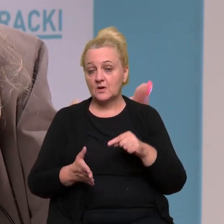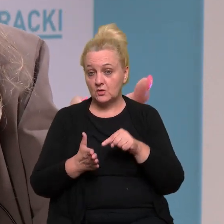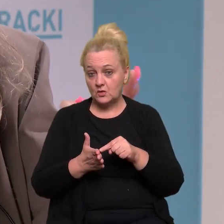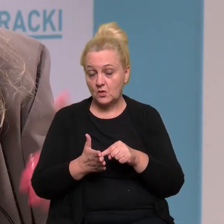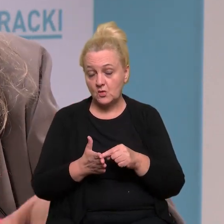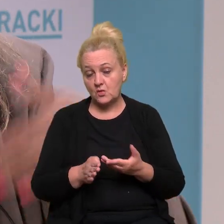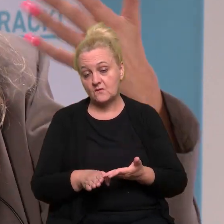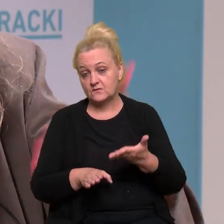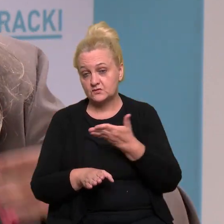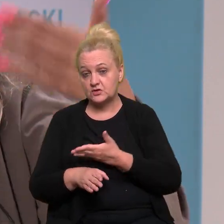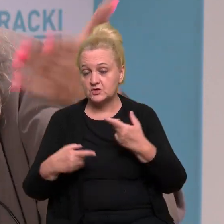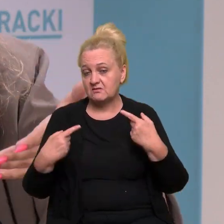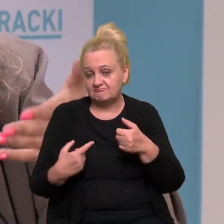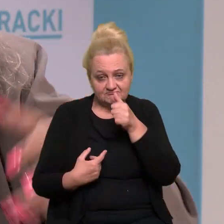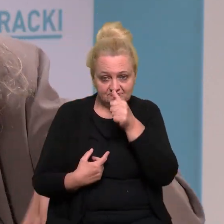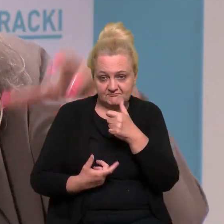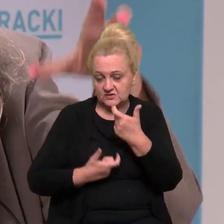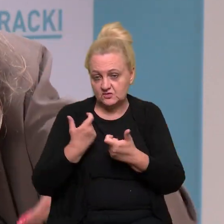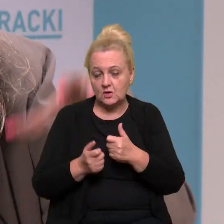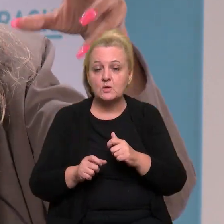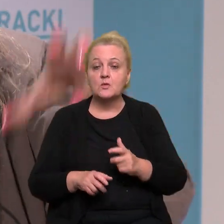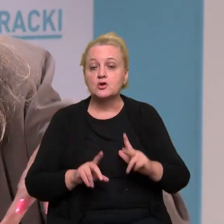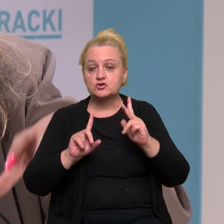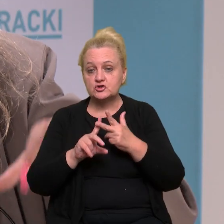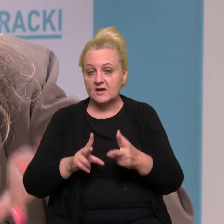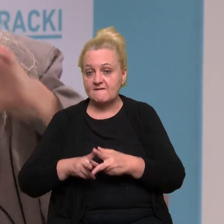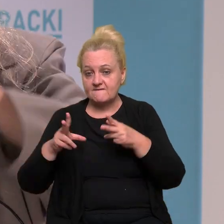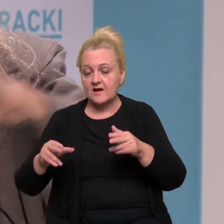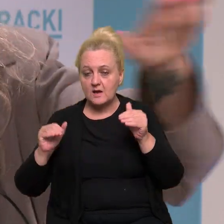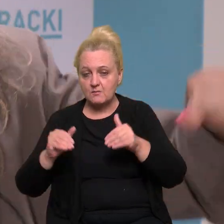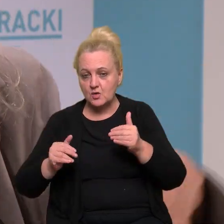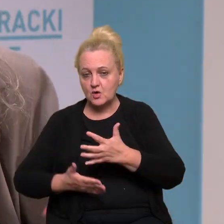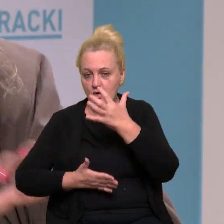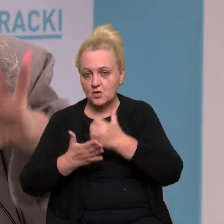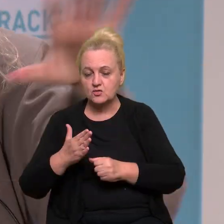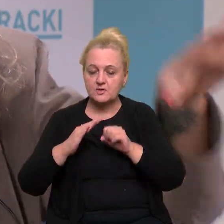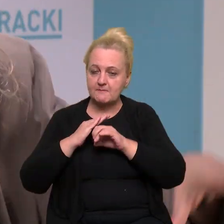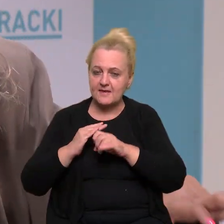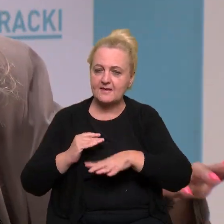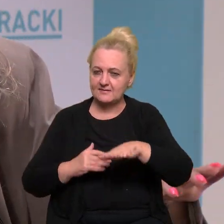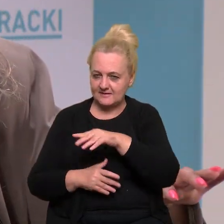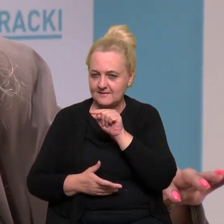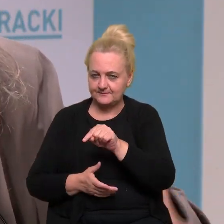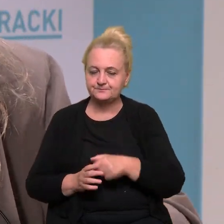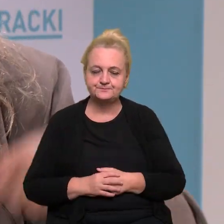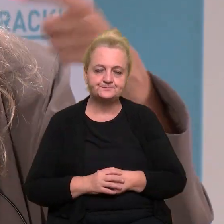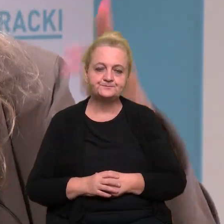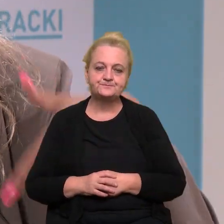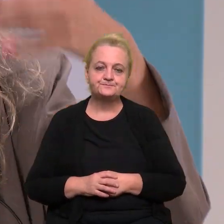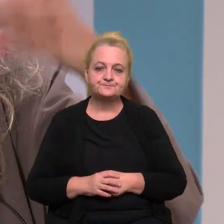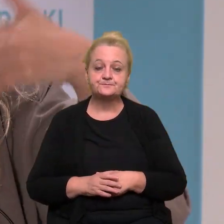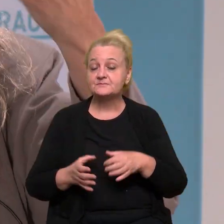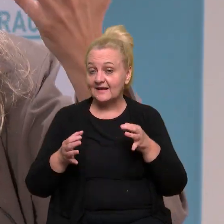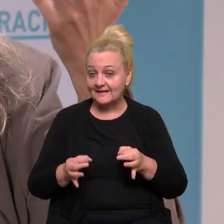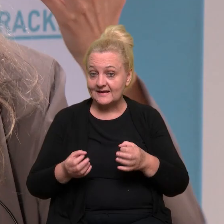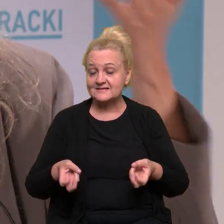wcześniej nie było możliwe. Dopiero trzecia fala mogła wykorzystywać te media. I